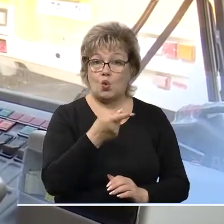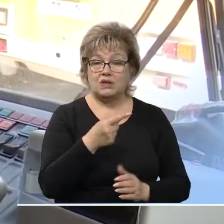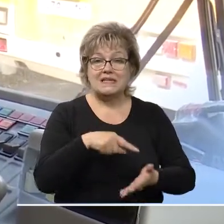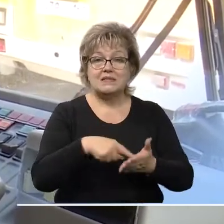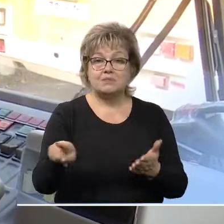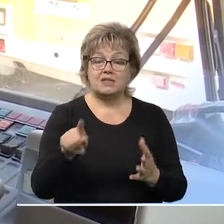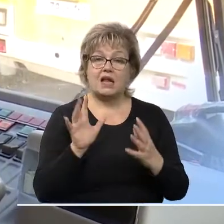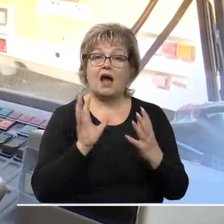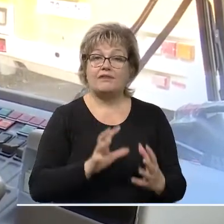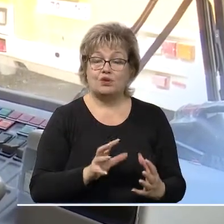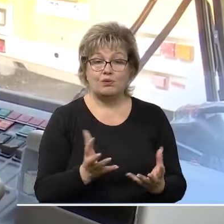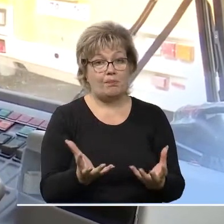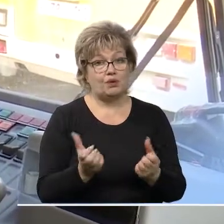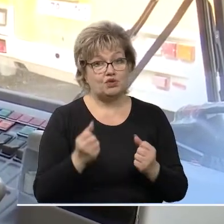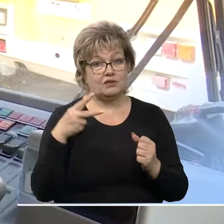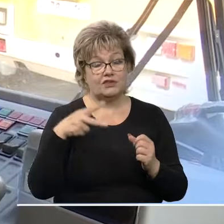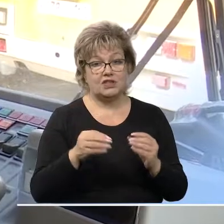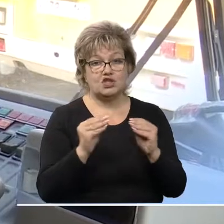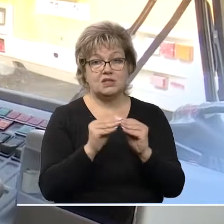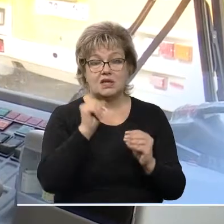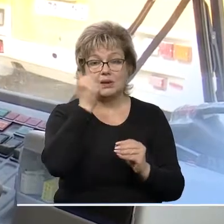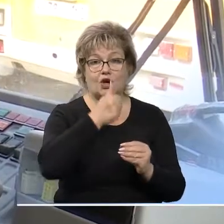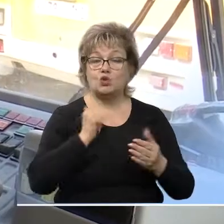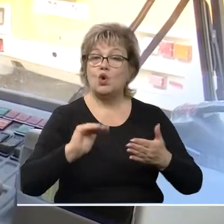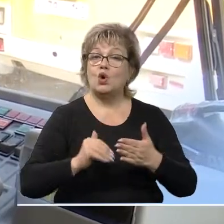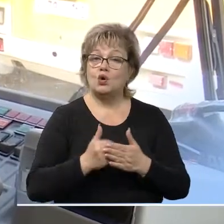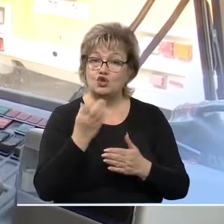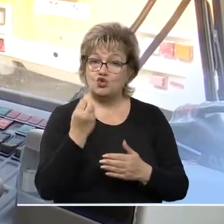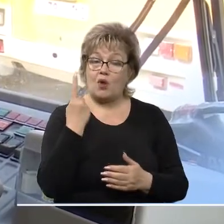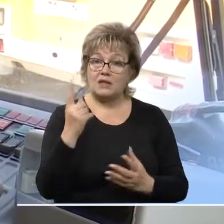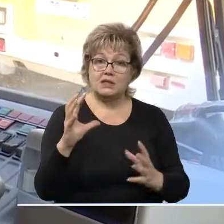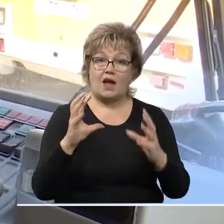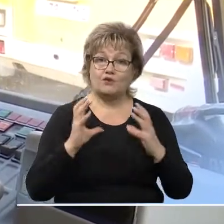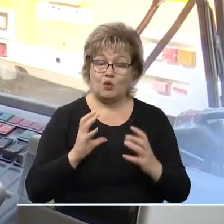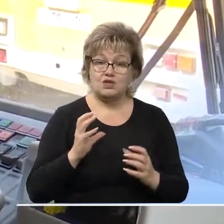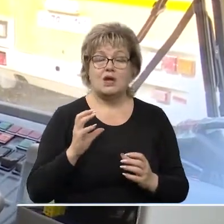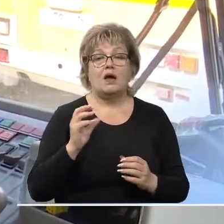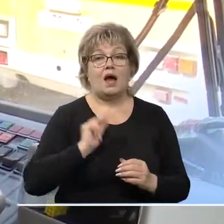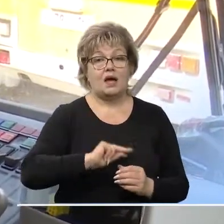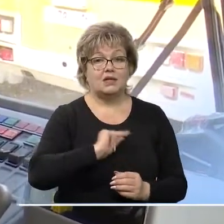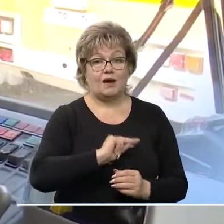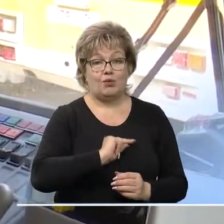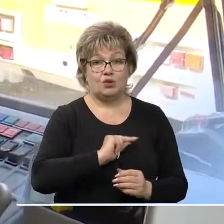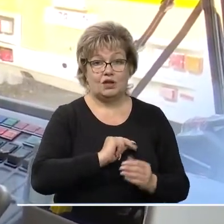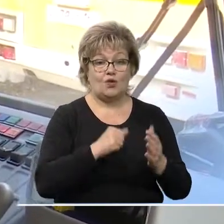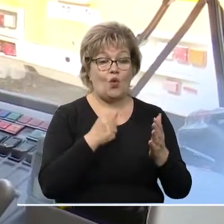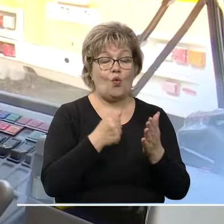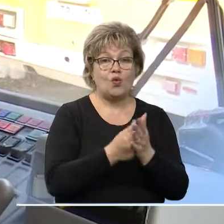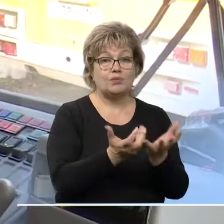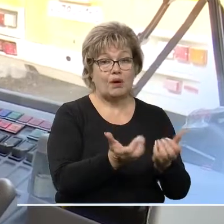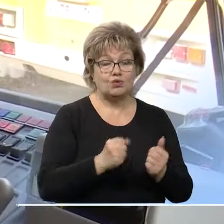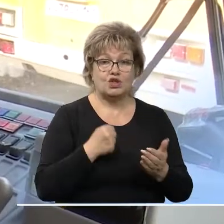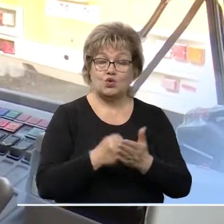год, списал автобус. Получил в 2010 еще один. Отработал от получки